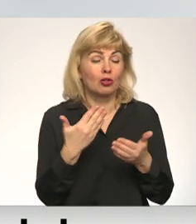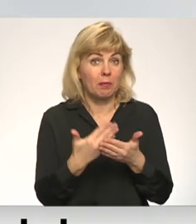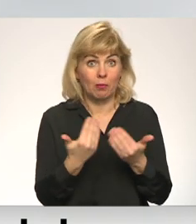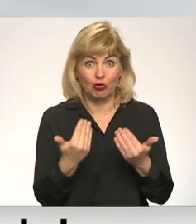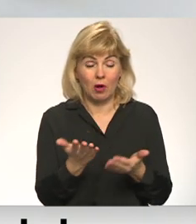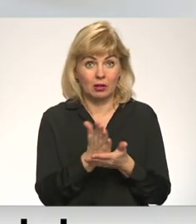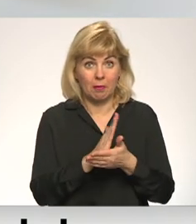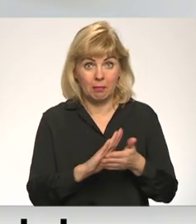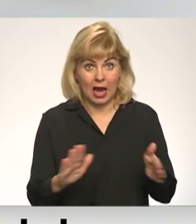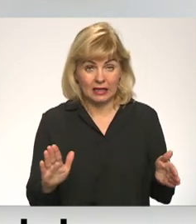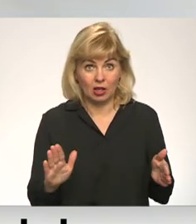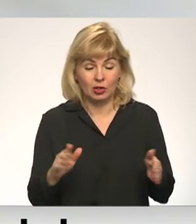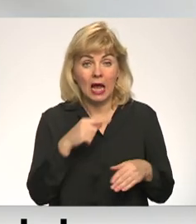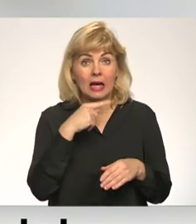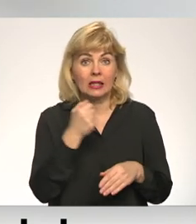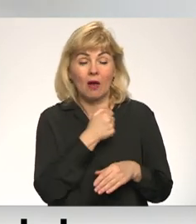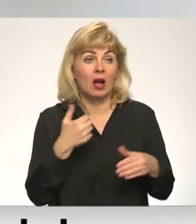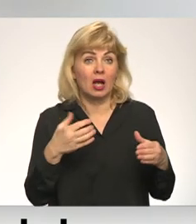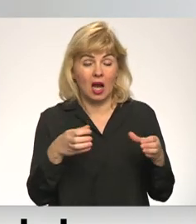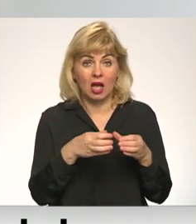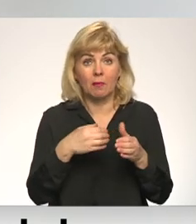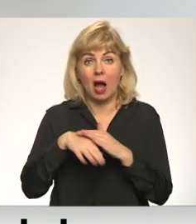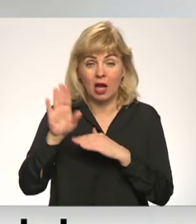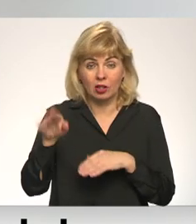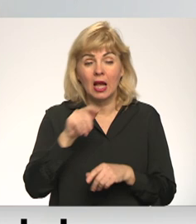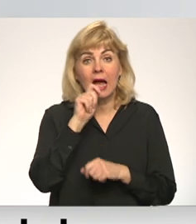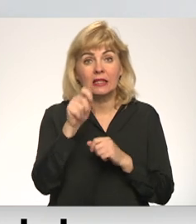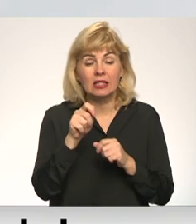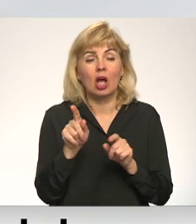un Krievu karaspēks aiziet, ziedojumi